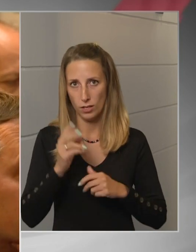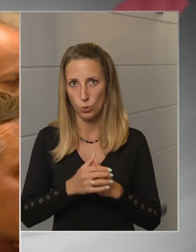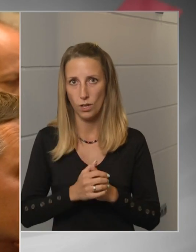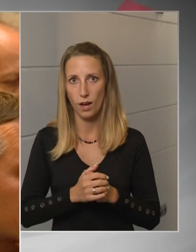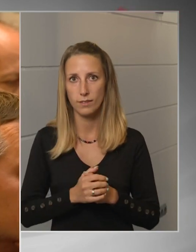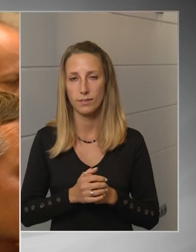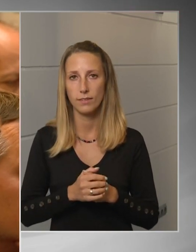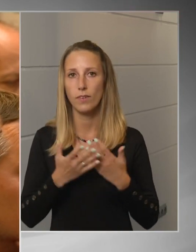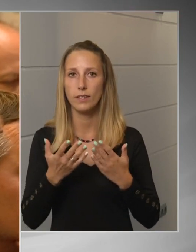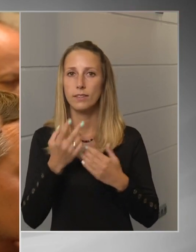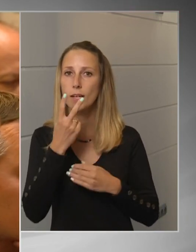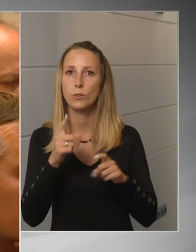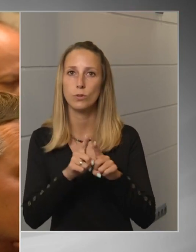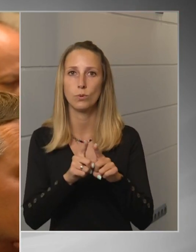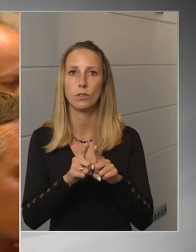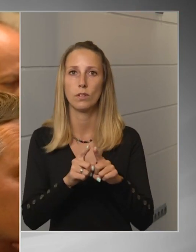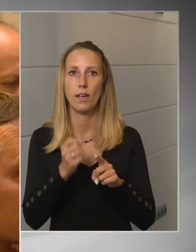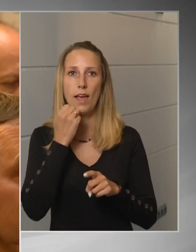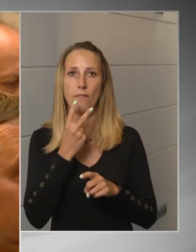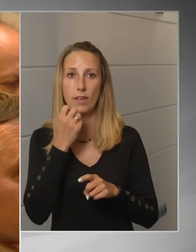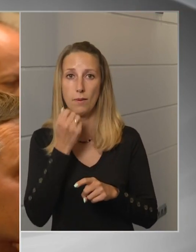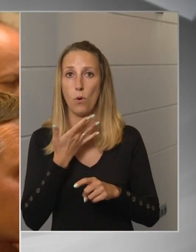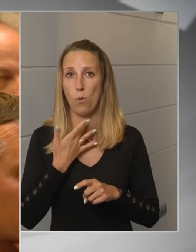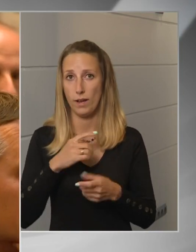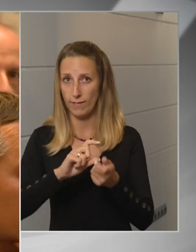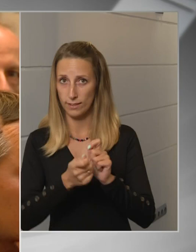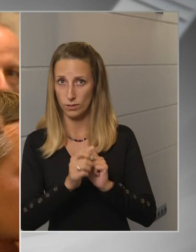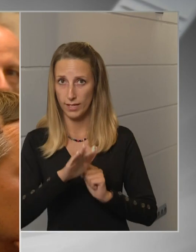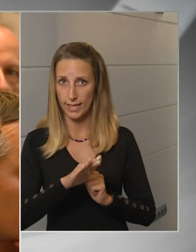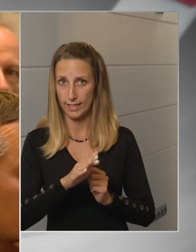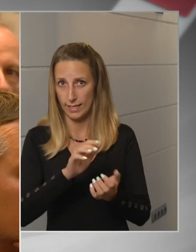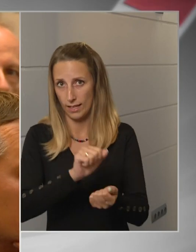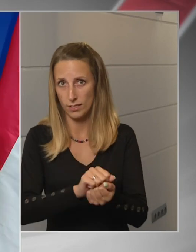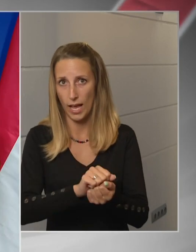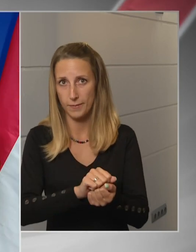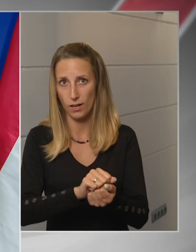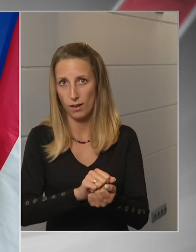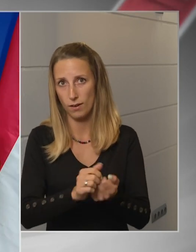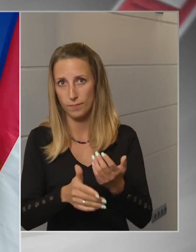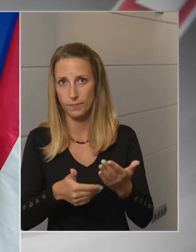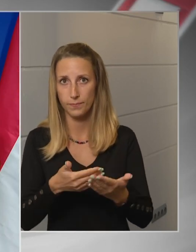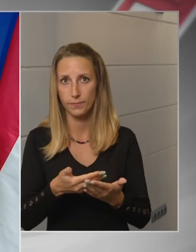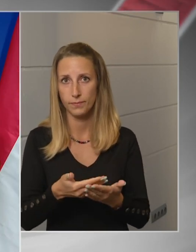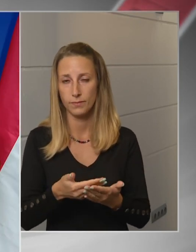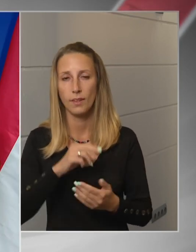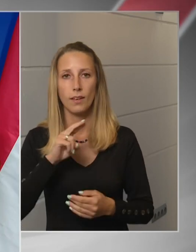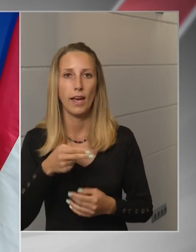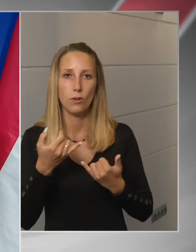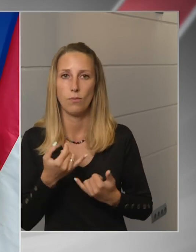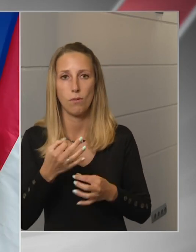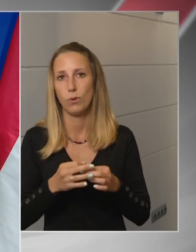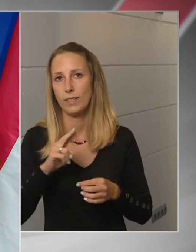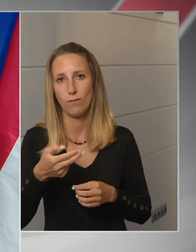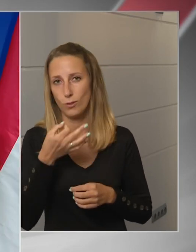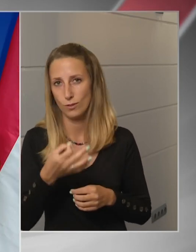nem tűnt úgy, hogy az MVM óhajt ezen változtatni, ennek a számnak a... Ezen változtatni. Erről ma pont nem volt